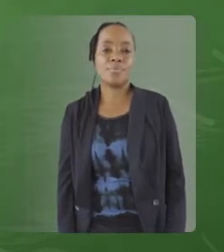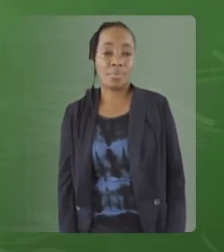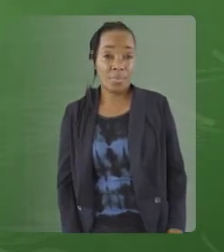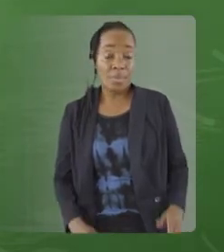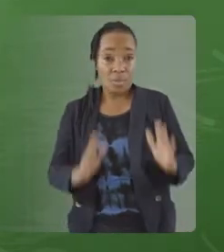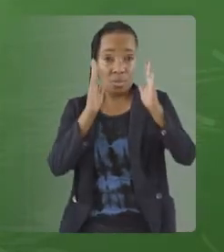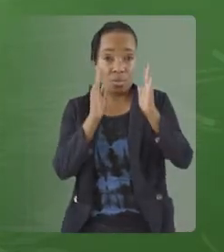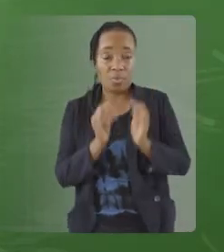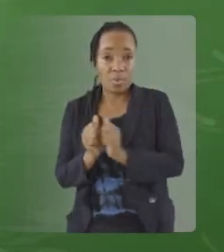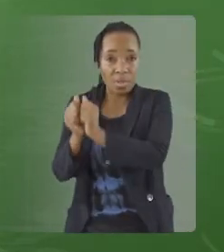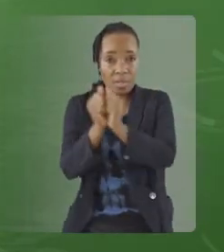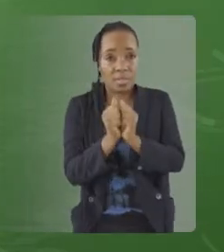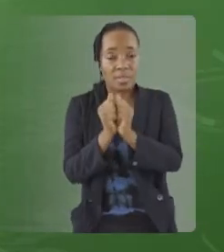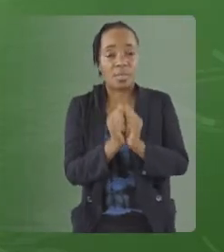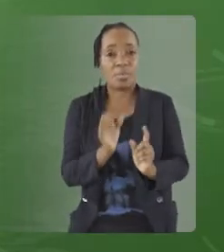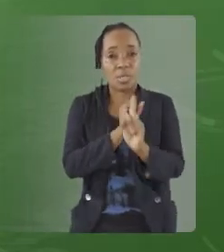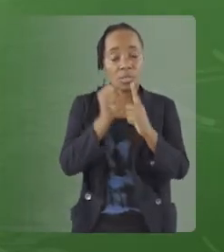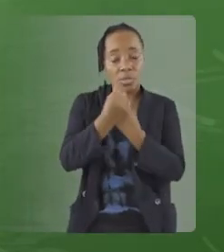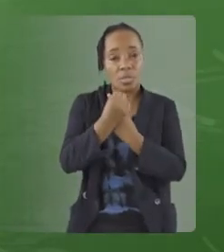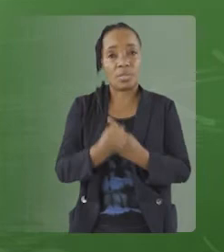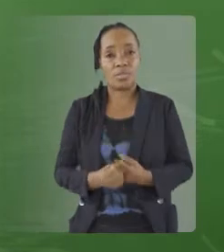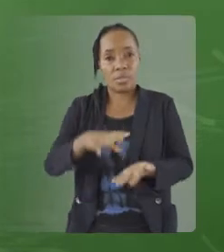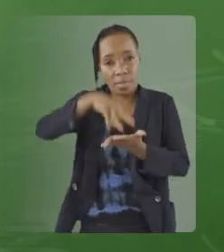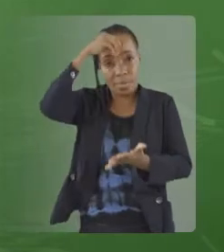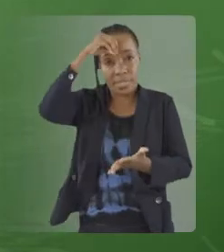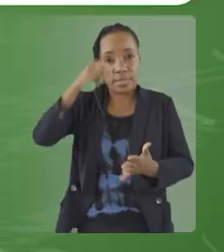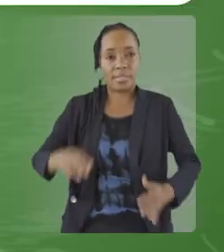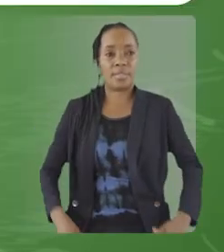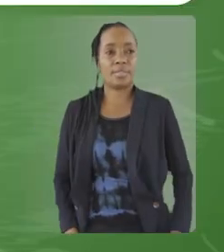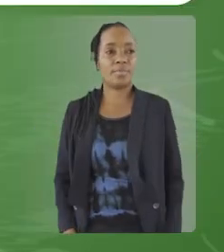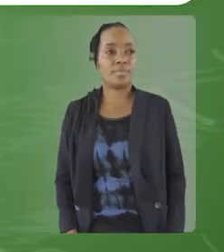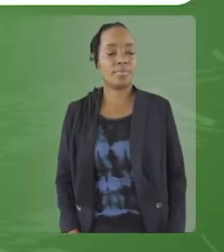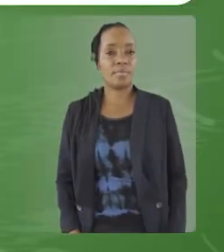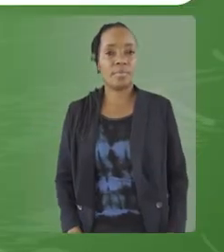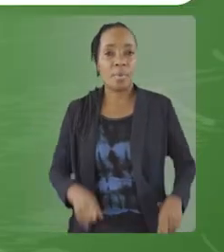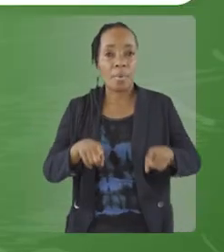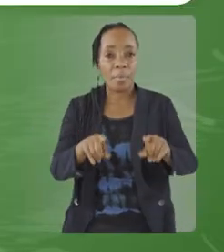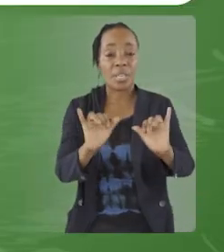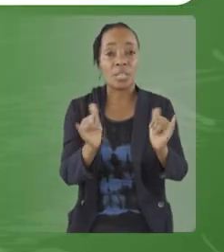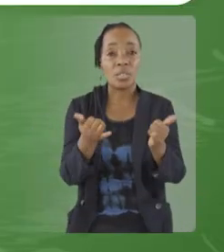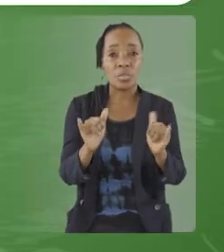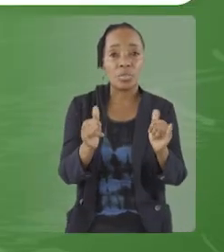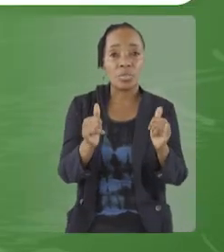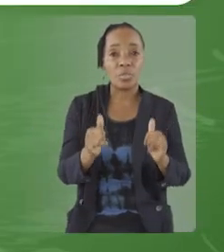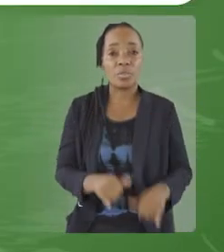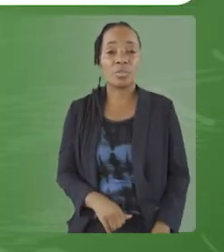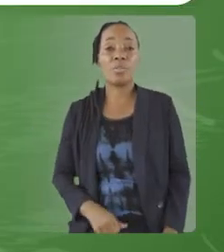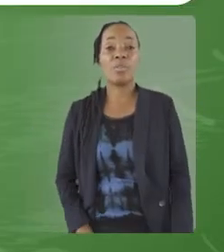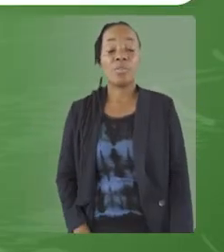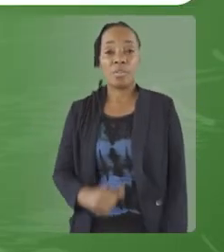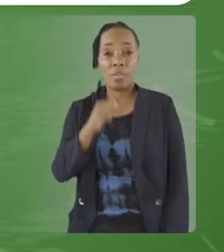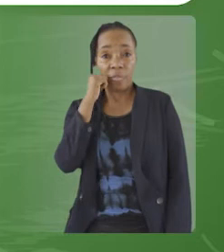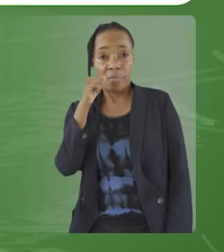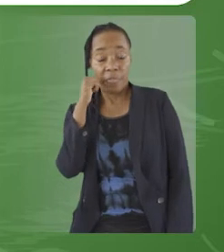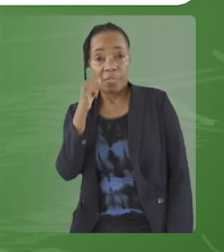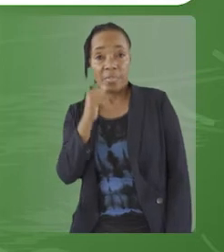suivons ensemble la situation d'apprentissage. Lors d'un tournoi de handball